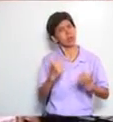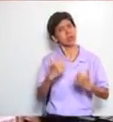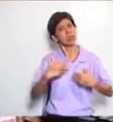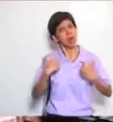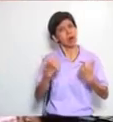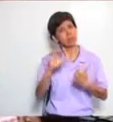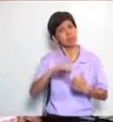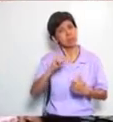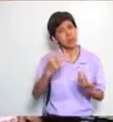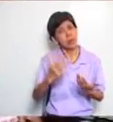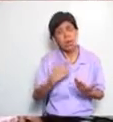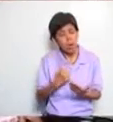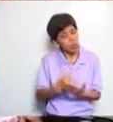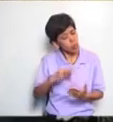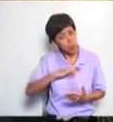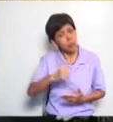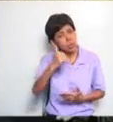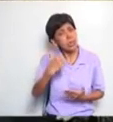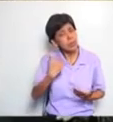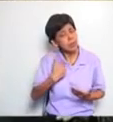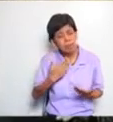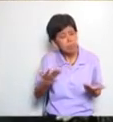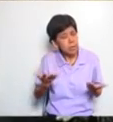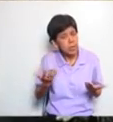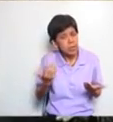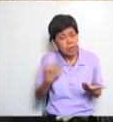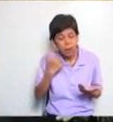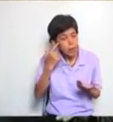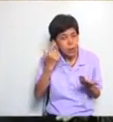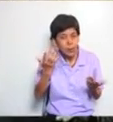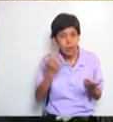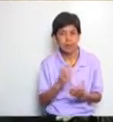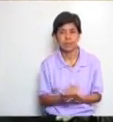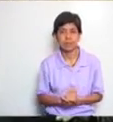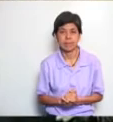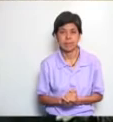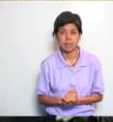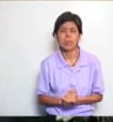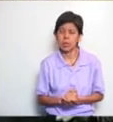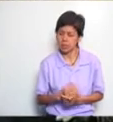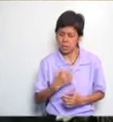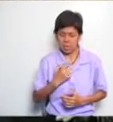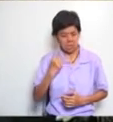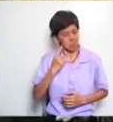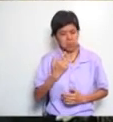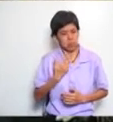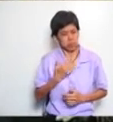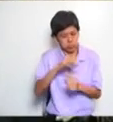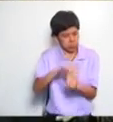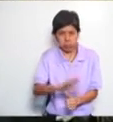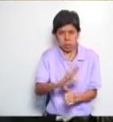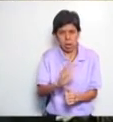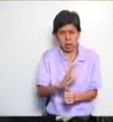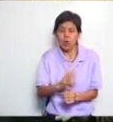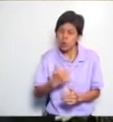องสวนโชคดีไ แลวเราจะชโคดีอย่นี้อีกกี้หวันไมมใครรู้ได้อยาละเมิดคนอื่นได้ครั